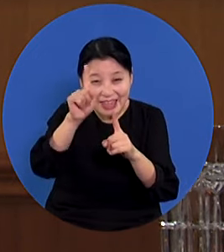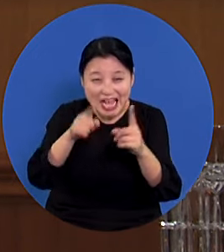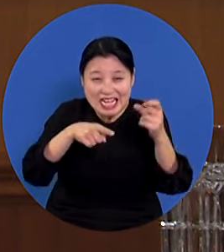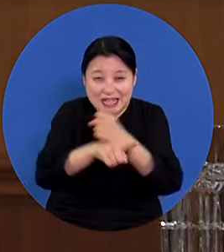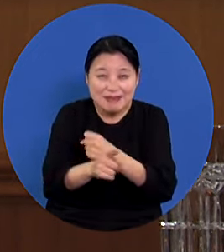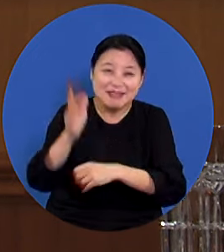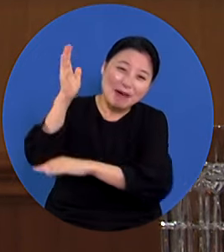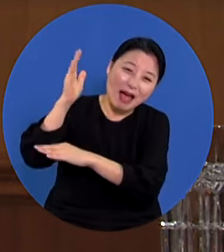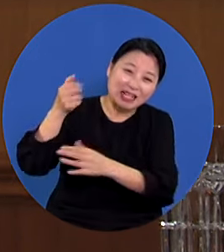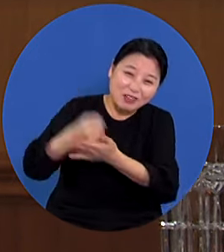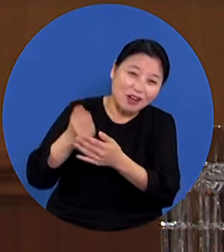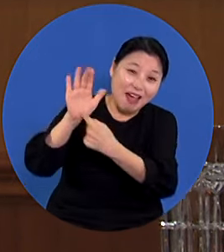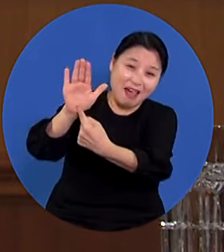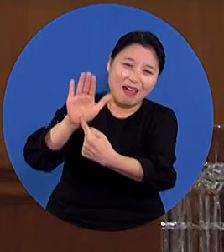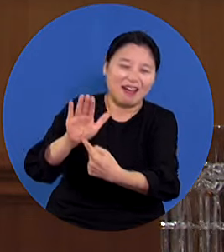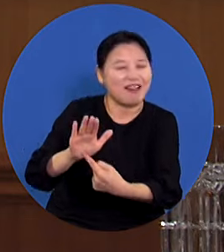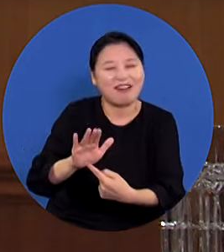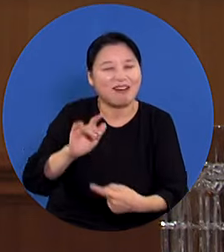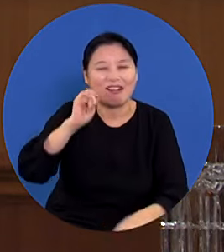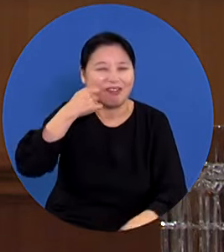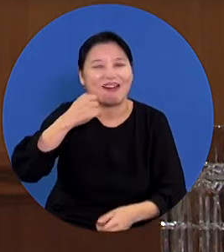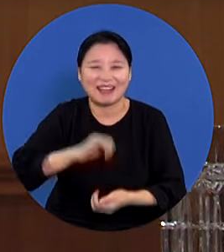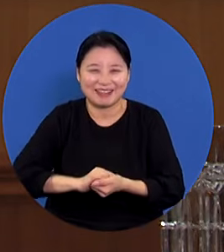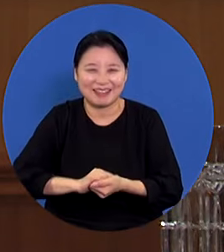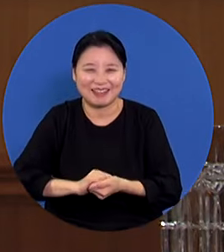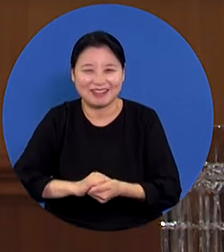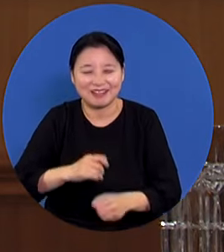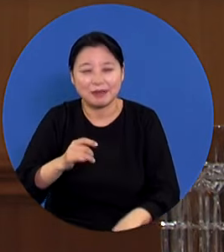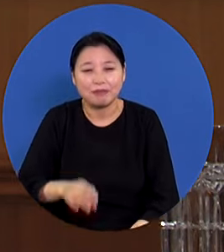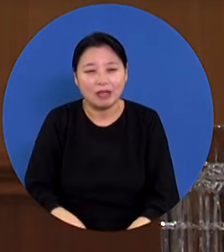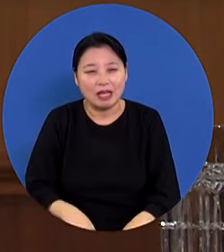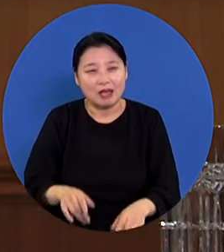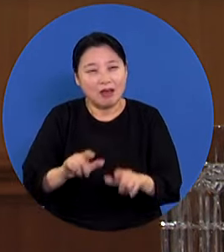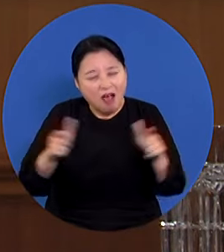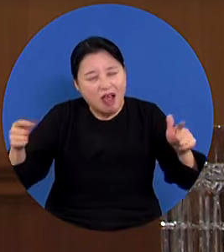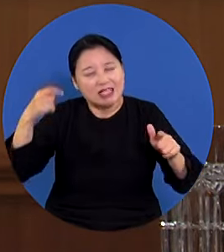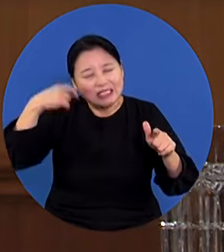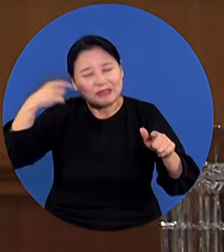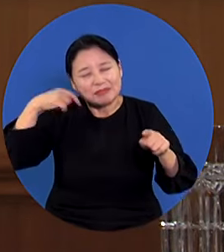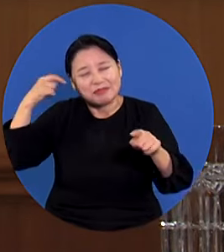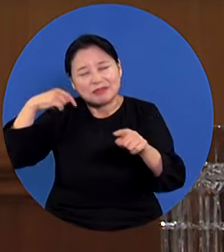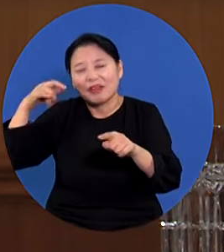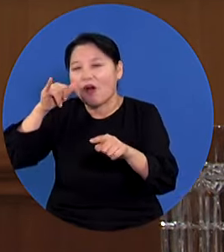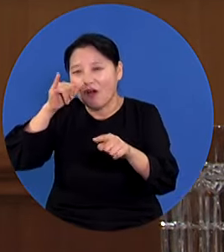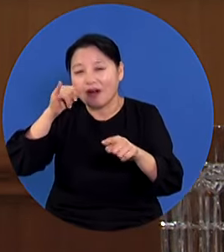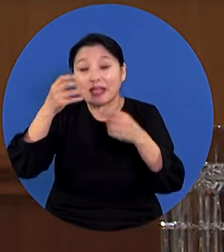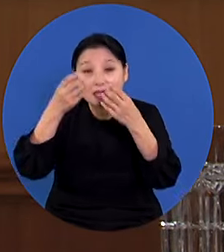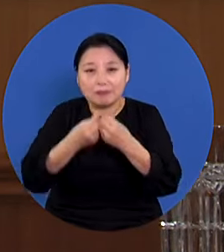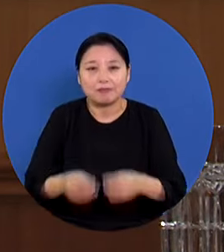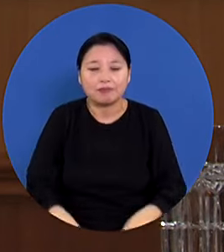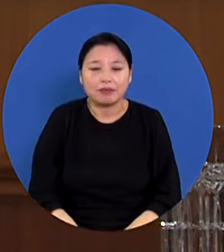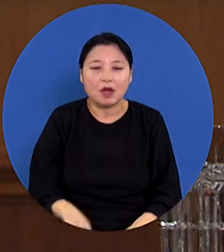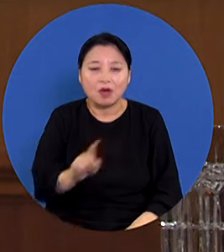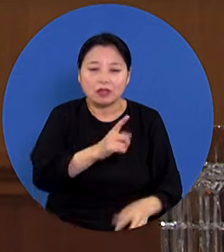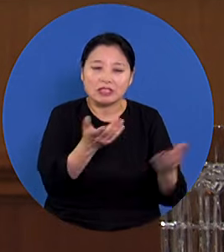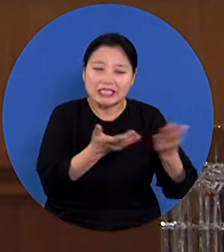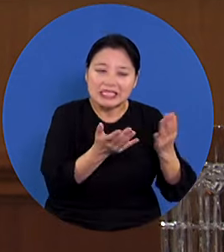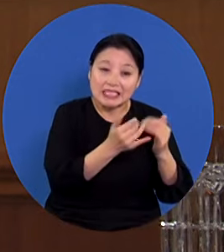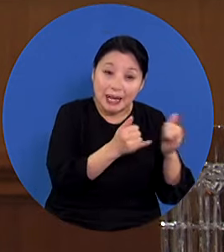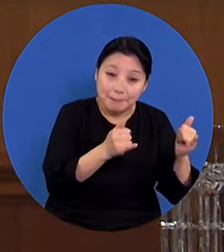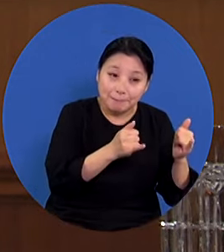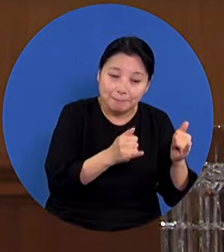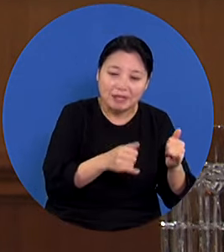표현하기에는 어렵다 할 정도로 되게 다양한 걸 느꼈어요. 자기가 어느 직업군에